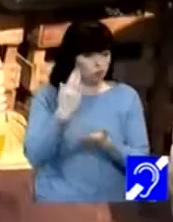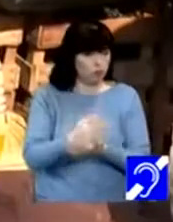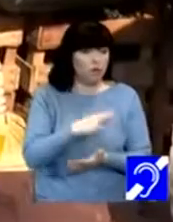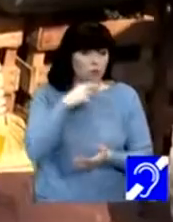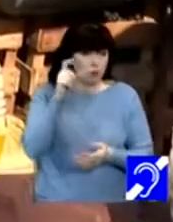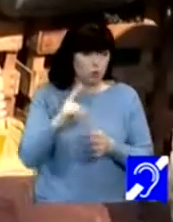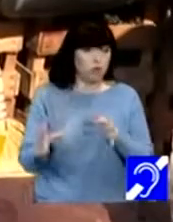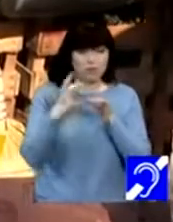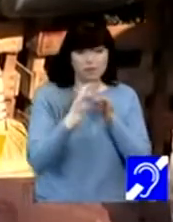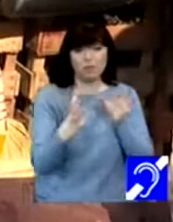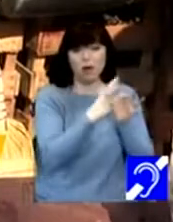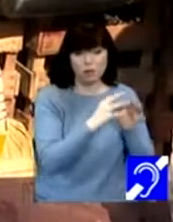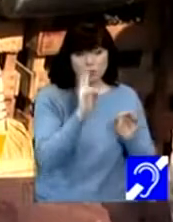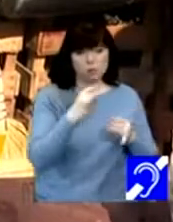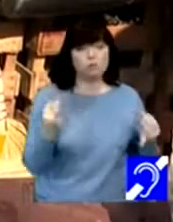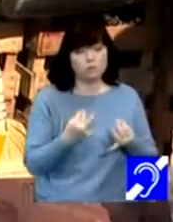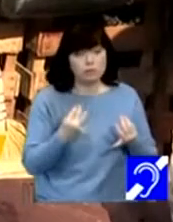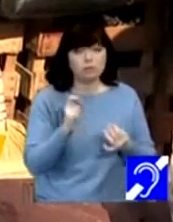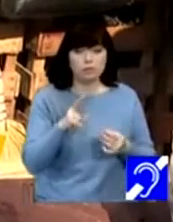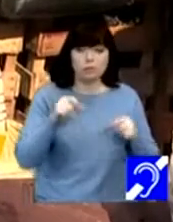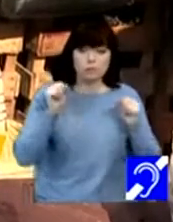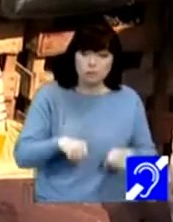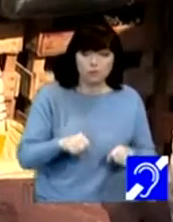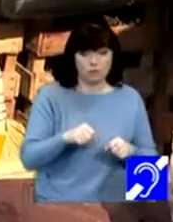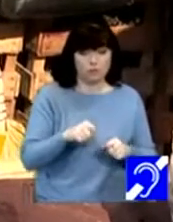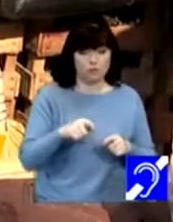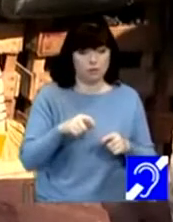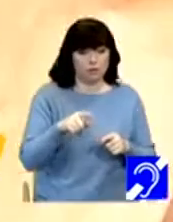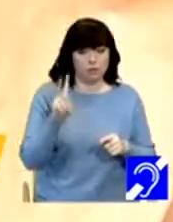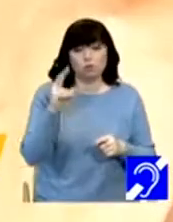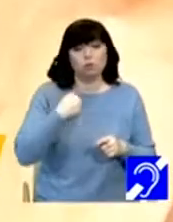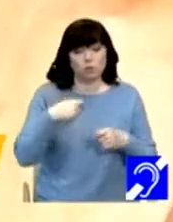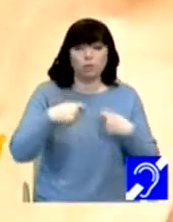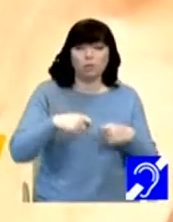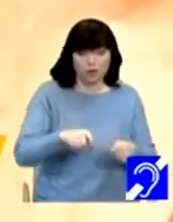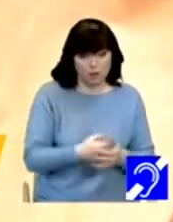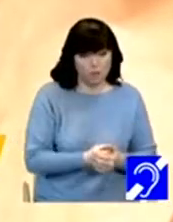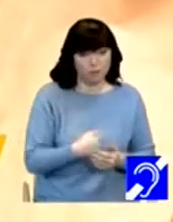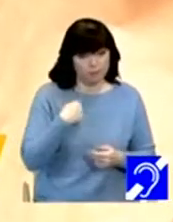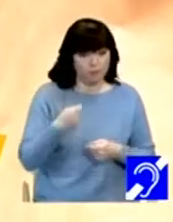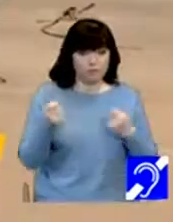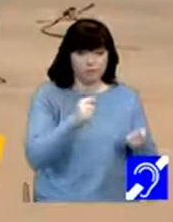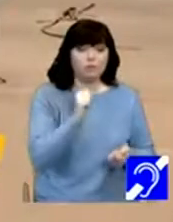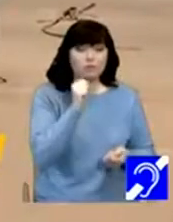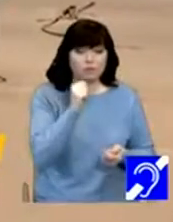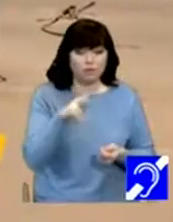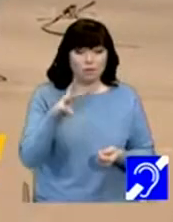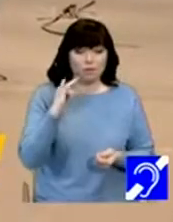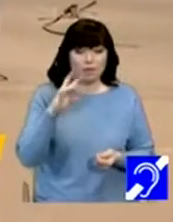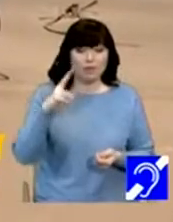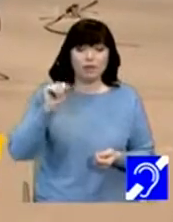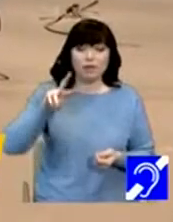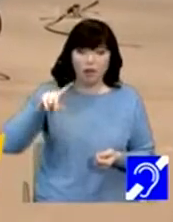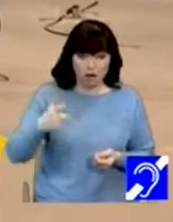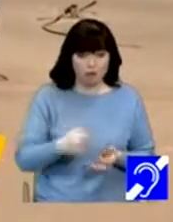foarte multă lume care se interesează cum ar putea să-și realizeze strugurii. Am venit cu nucă de migdal, cu miez de